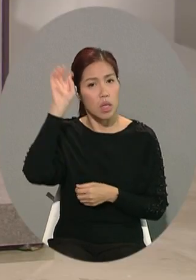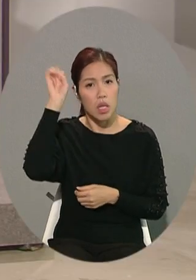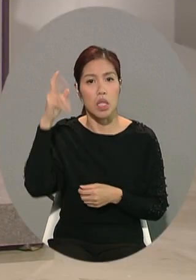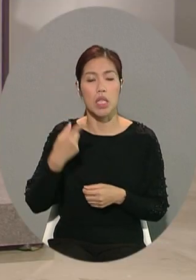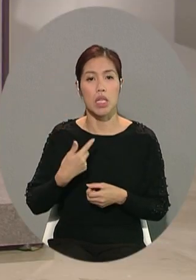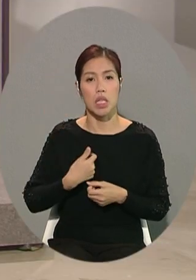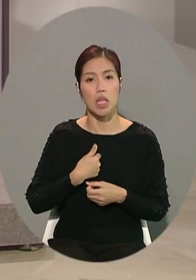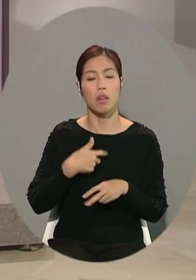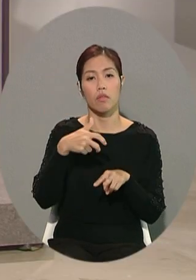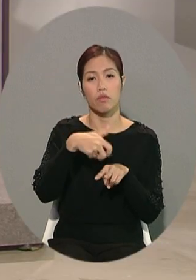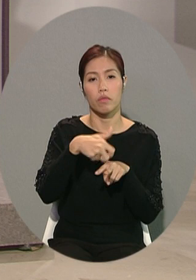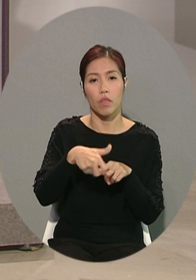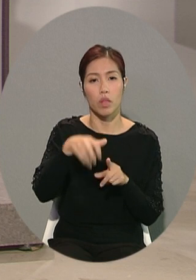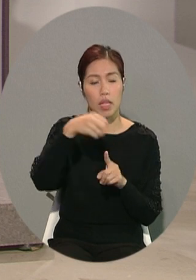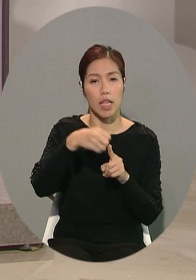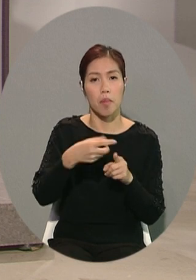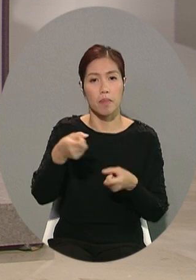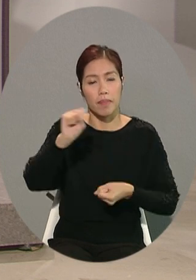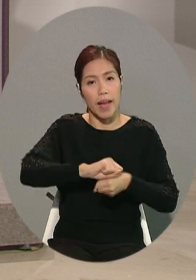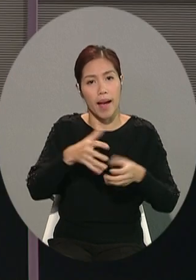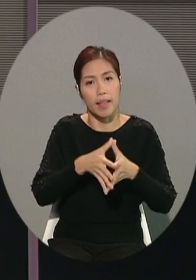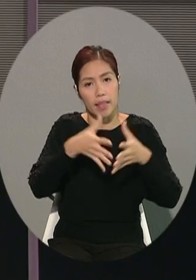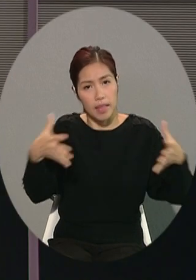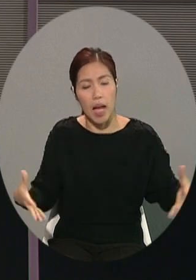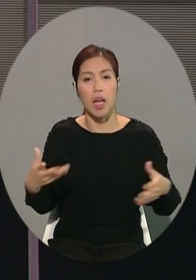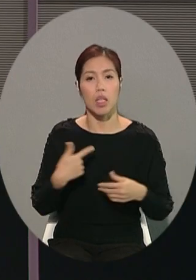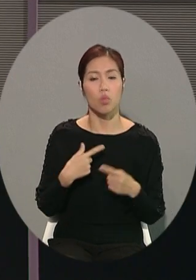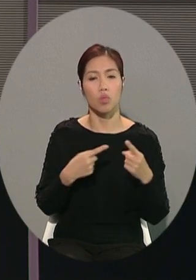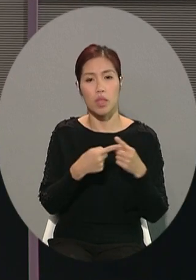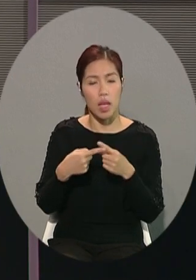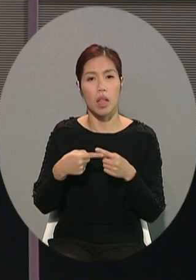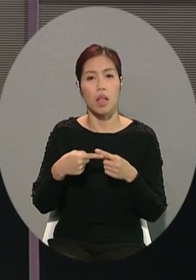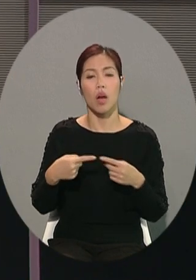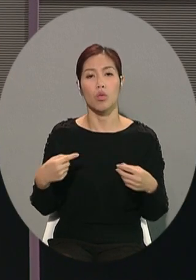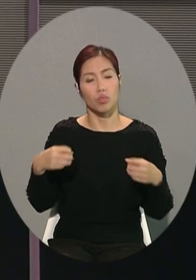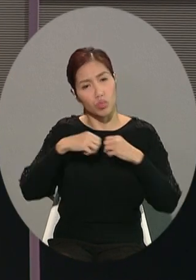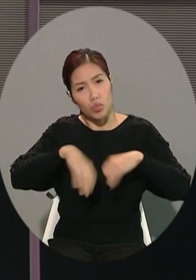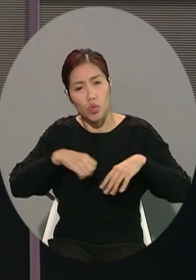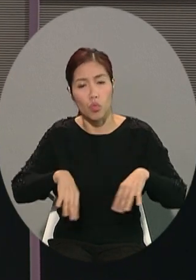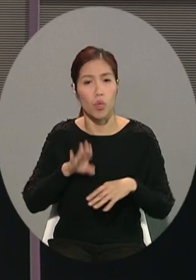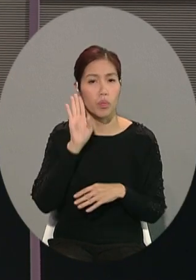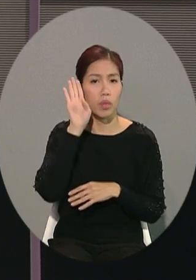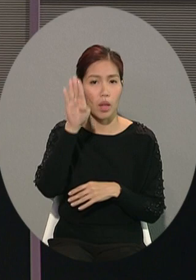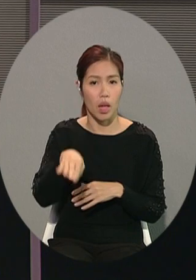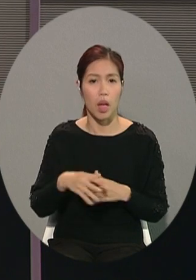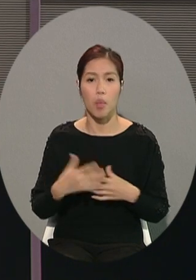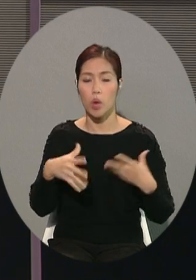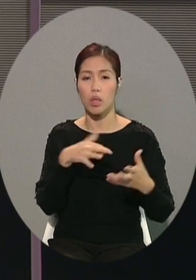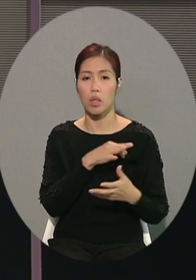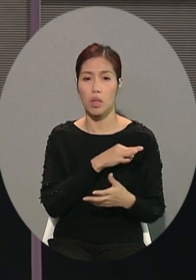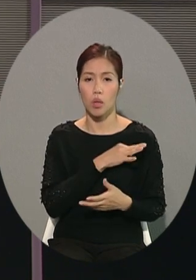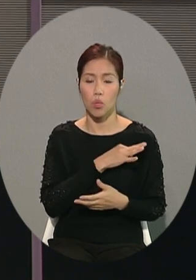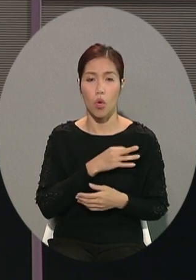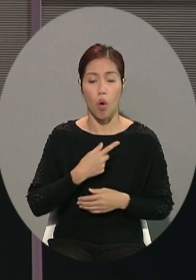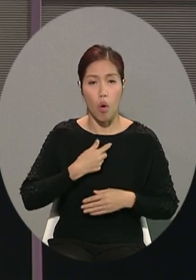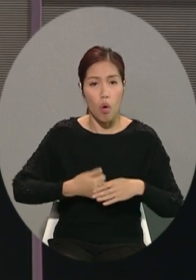可以在交通方面或者行人方面可以得到舒緩，這個是對未來一個期望。我亦都在議會裡面，無論我